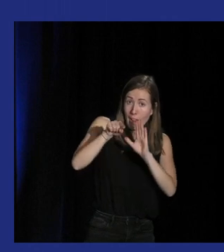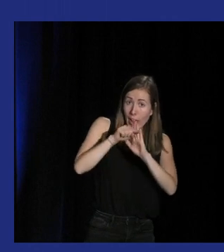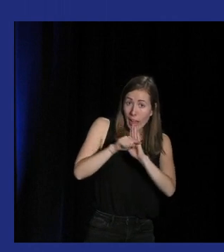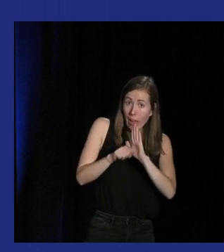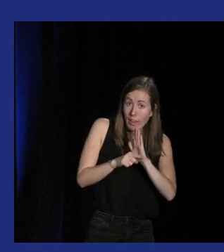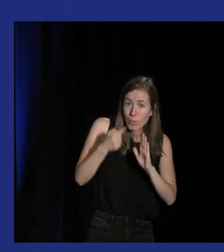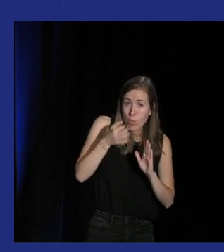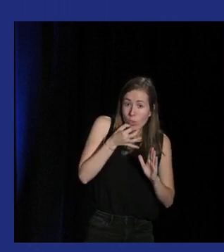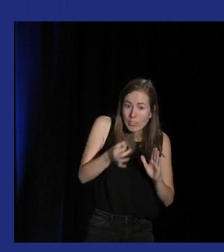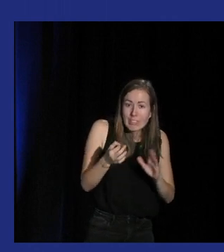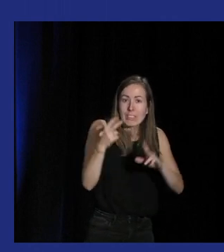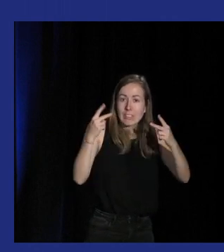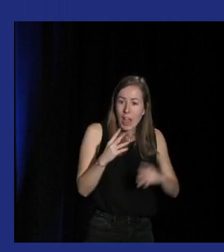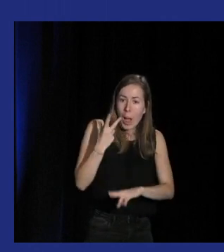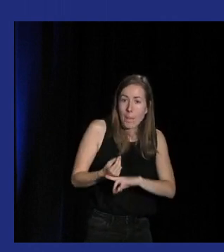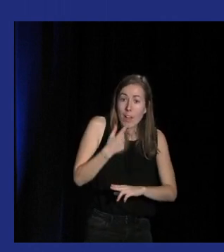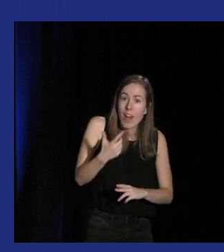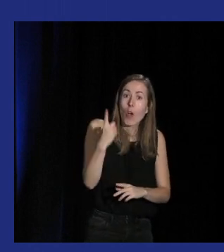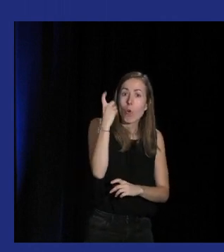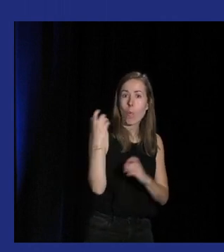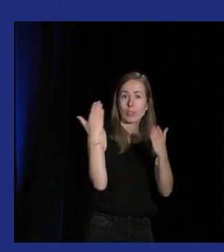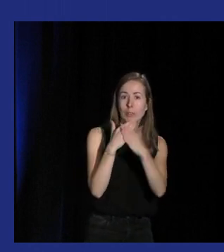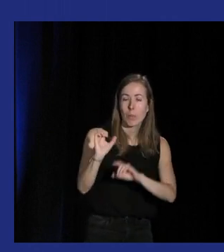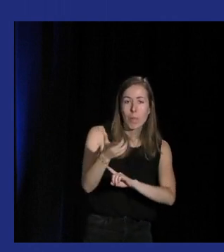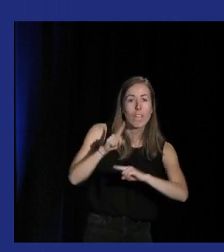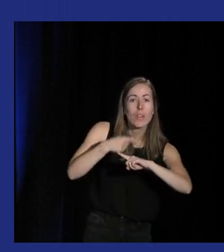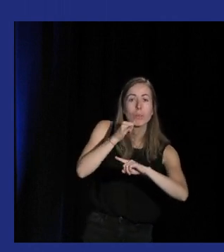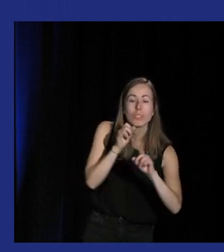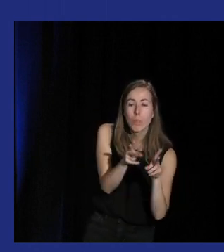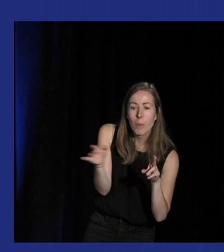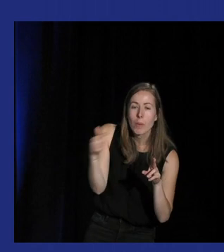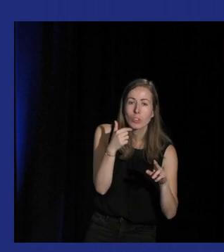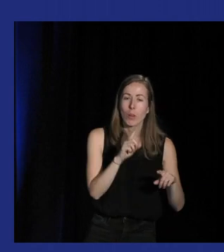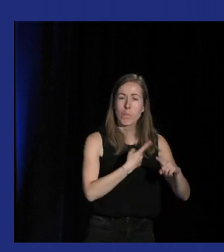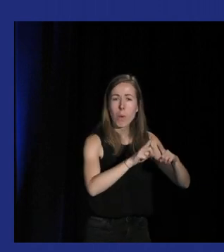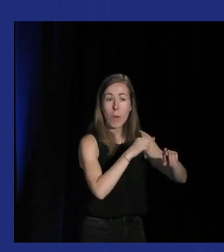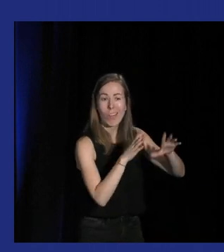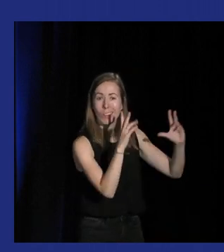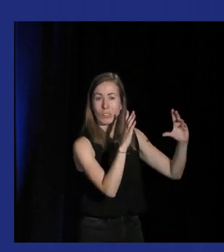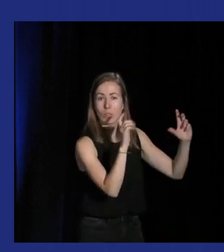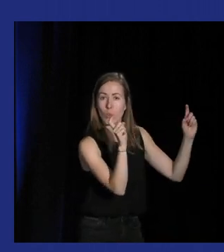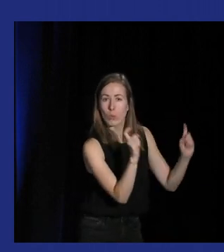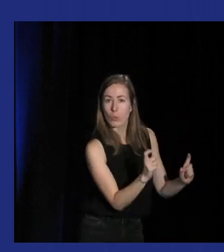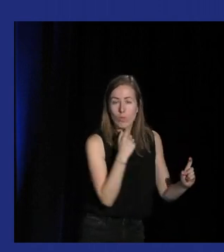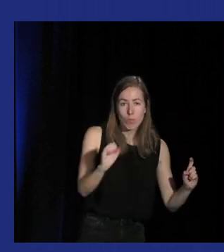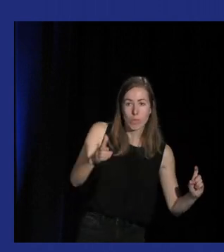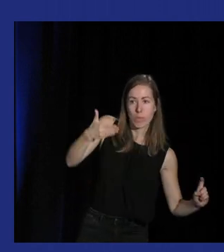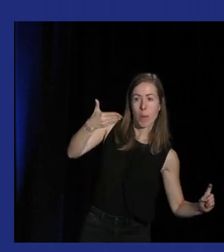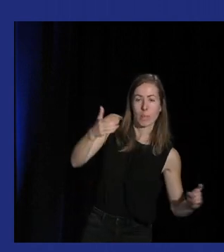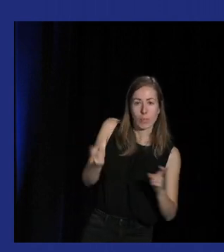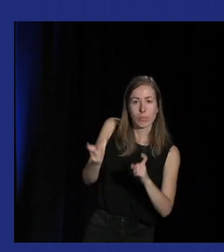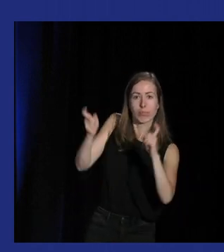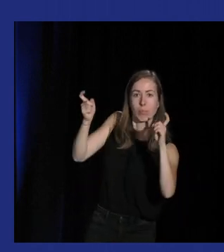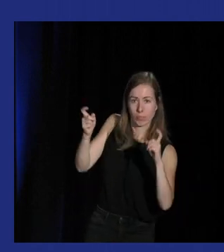tiens là on rentre dans une cinématique qu'il faut faire rentrer les dialogues et la musique en premier plan et baisser un peu les sons de combat parce qu'on veut pas et en fait c'est